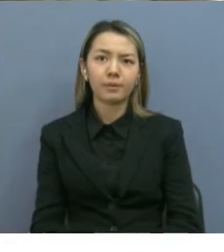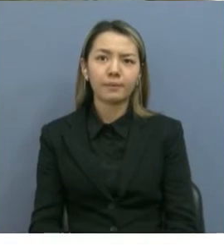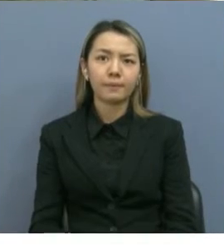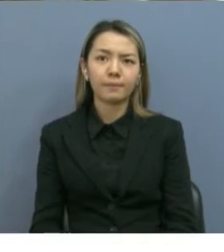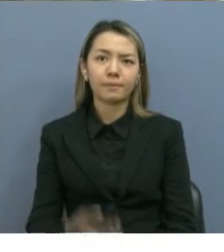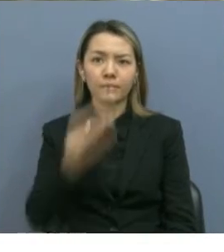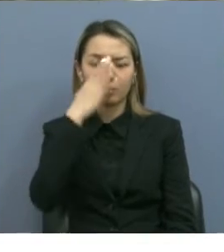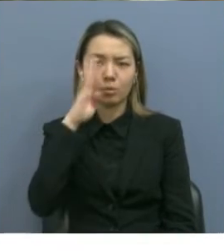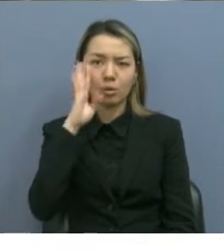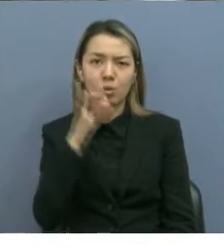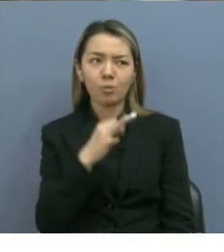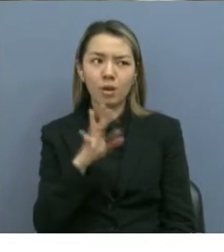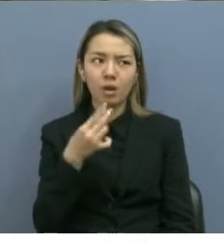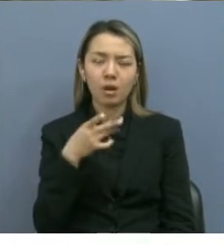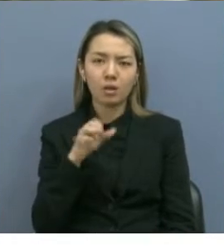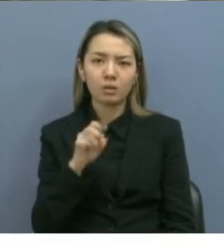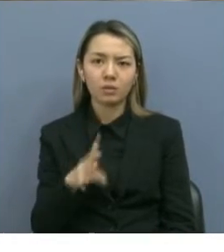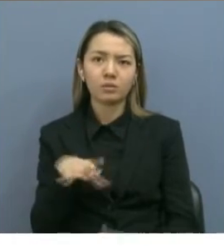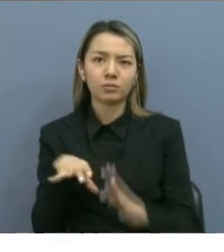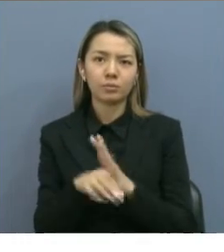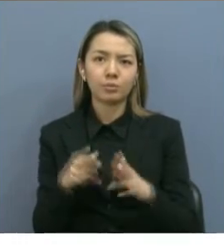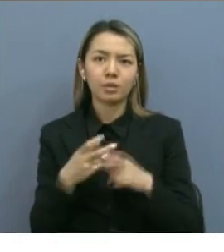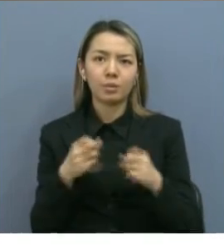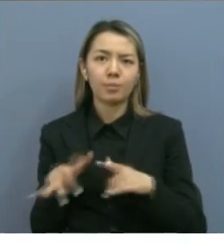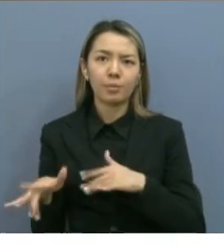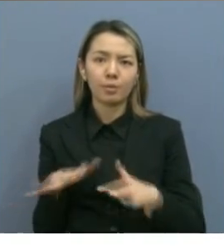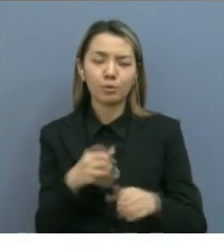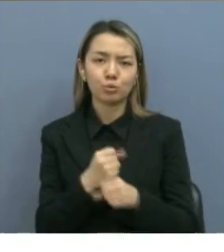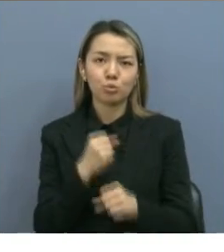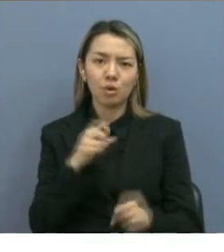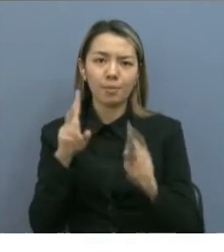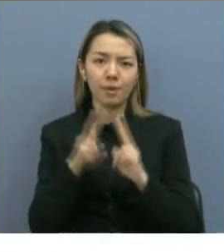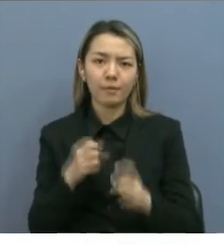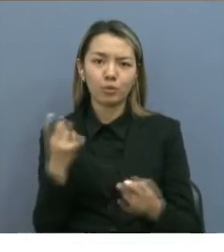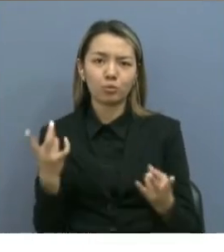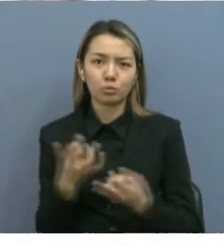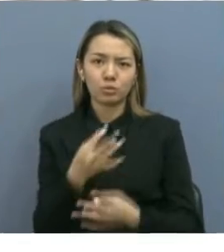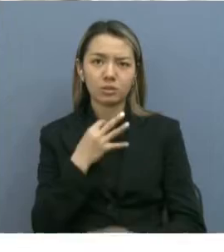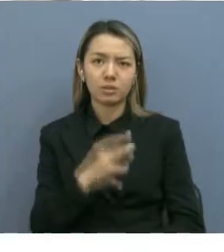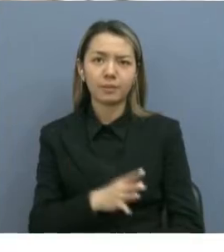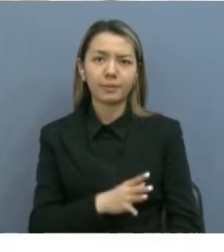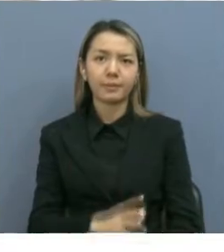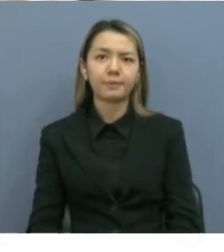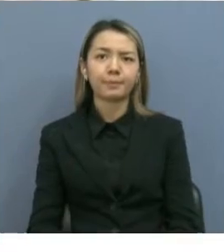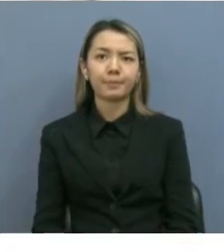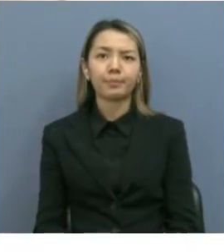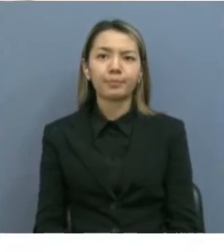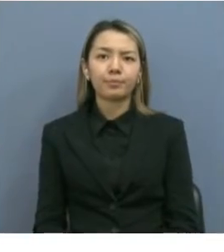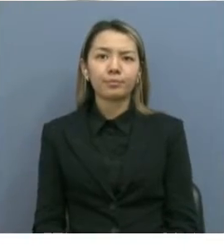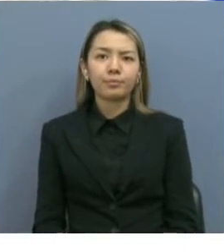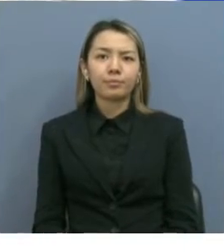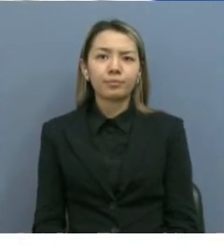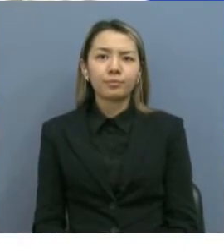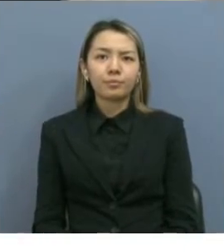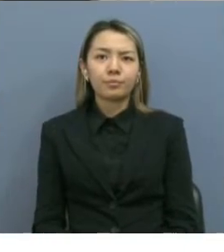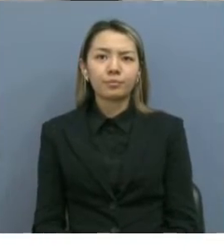Дәрігерлер ақмолалықтарды карантин тәртібіне бой ұсынып, қауіпсіздік шараларын қатаң ұстануға шақырады. Бибінұр Амырханқызы, Жахангер Мұхамбетов, Көкше